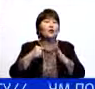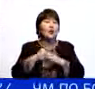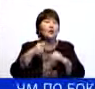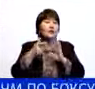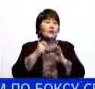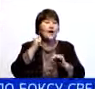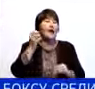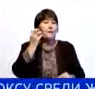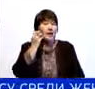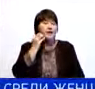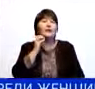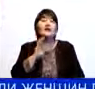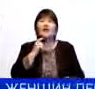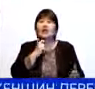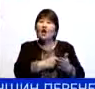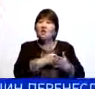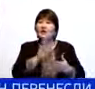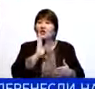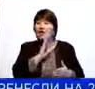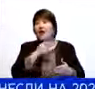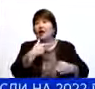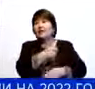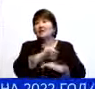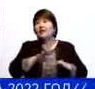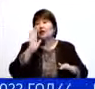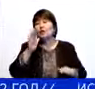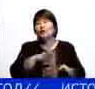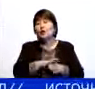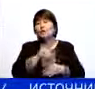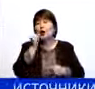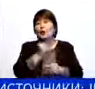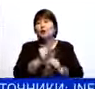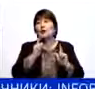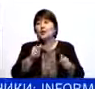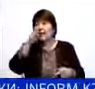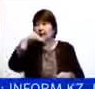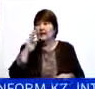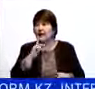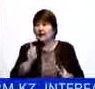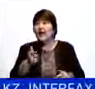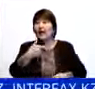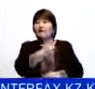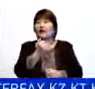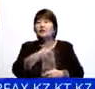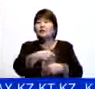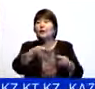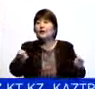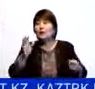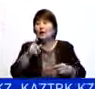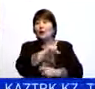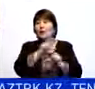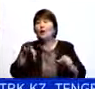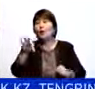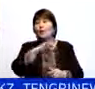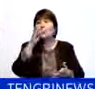беременных и кормящих женщин вакцинация детей будет осуществляться строго согласие родителей вакцина будет распределена по поликлиникам